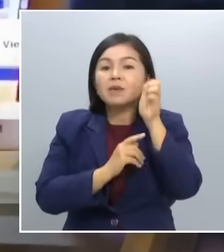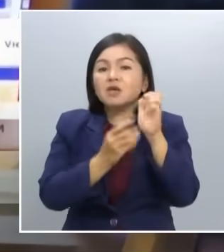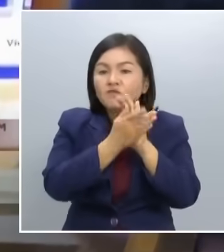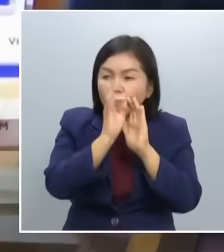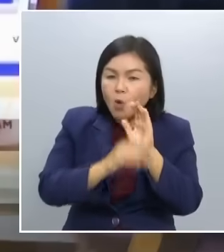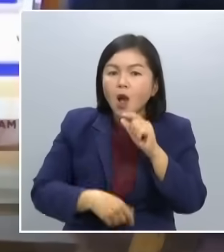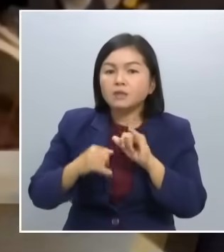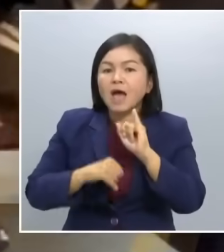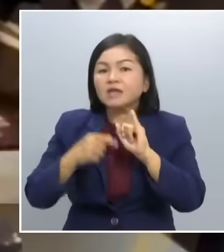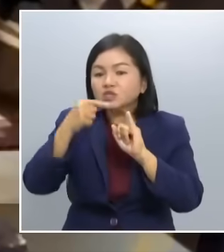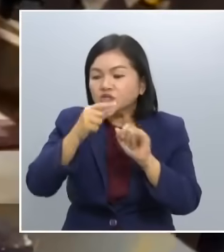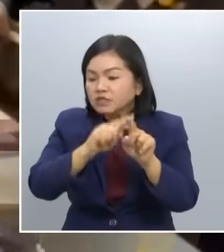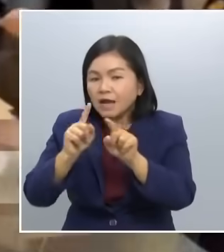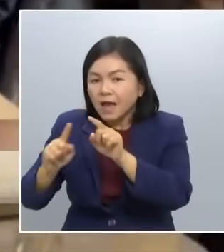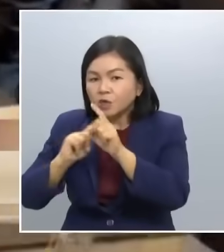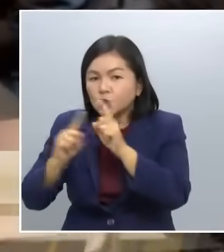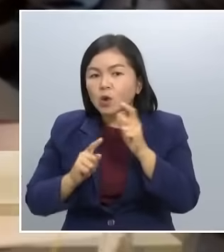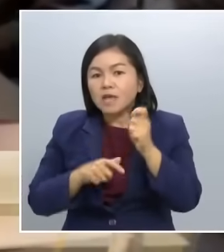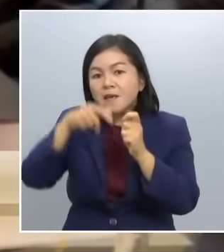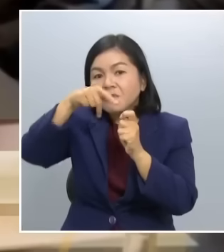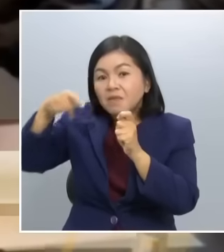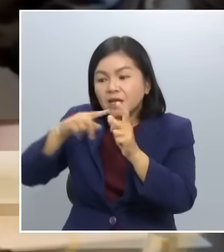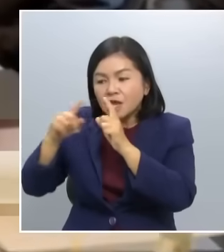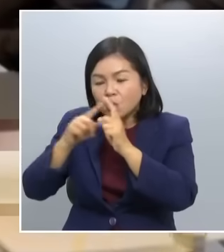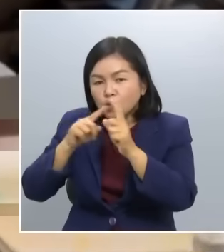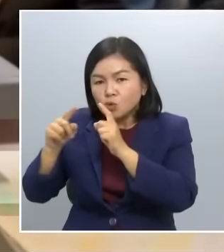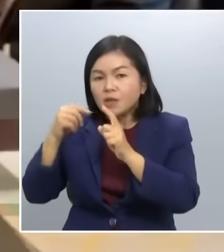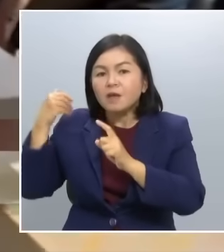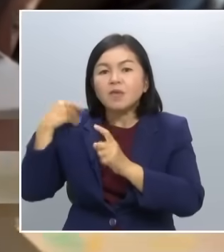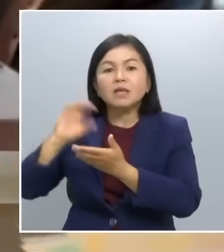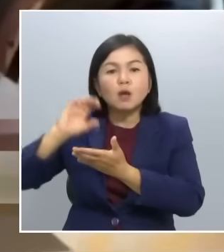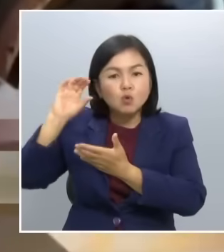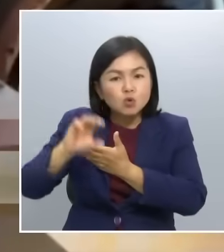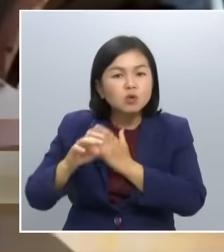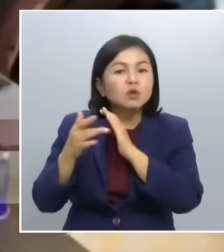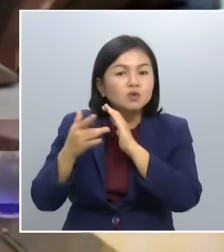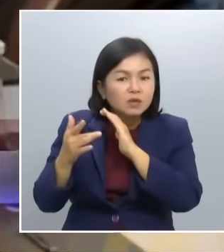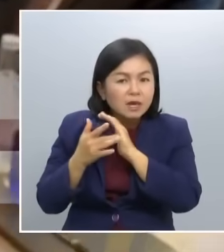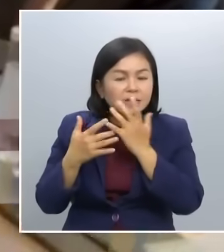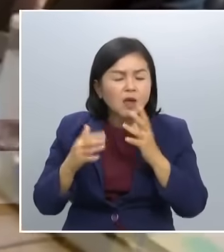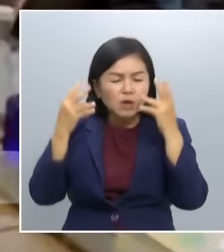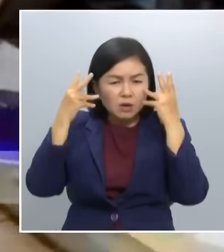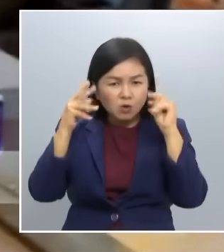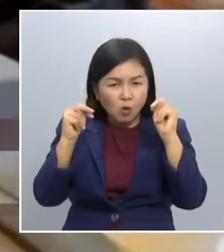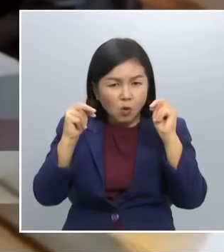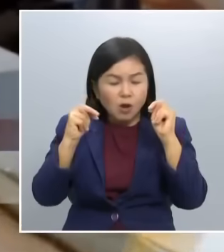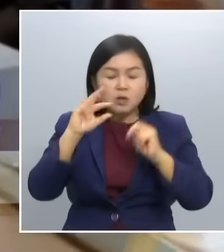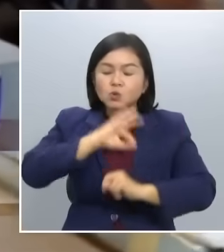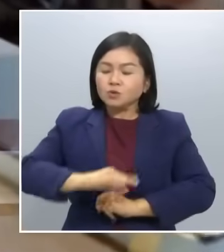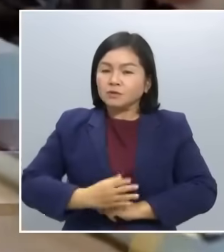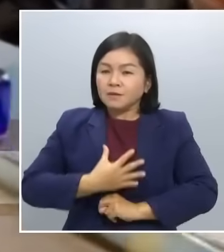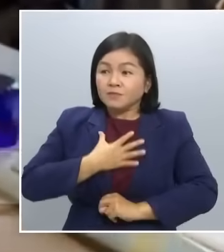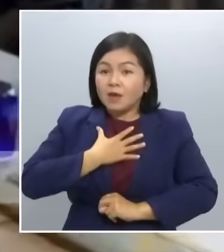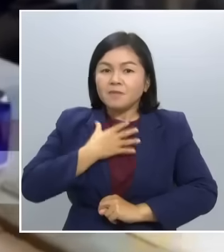IG และ WhatsApp เป็นต้นนอกเหนือจากนั้นมันมีประเด็นที่ดูเหมือนน้ำเปรจะภาคภูมิใจพอสมคว